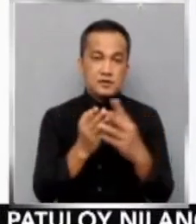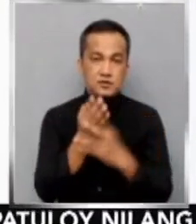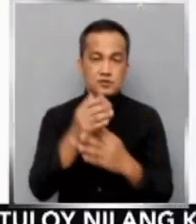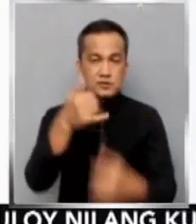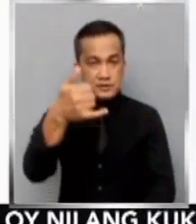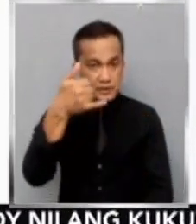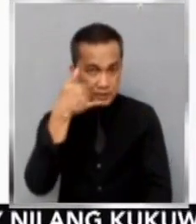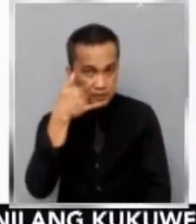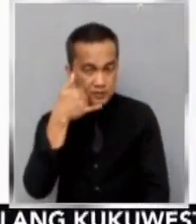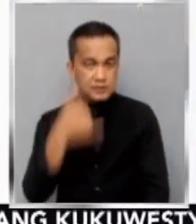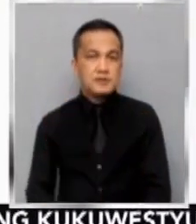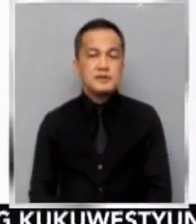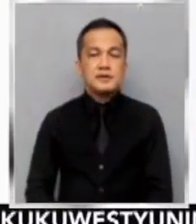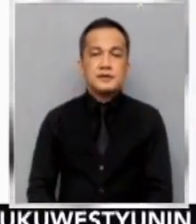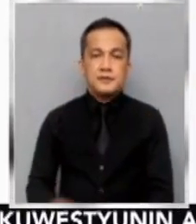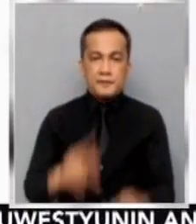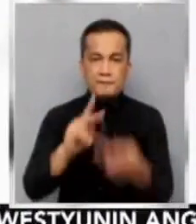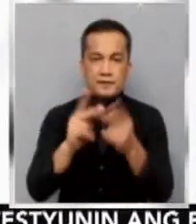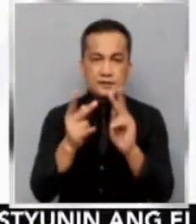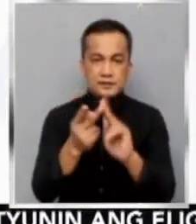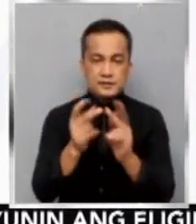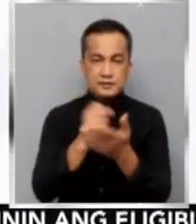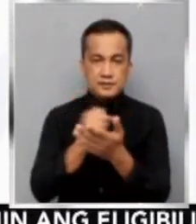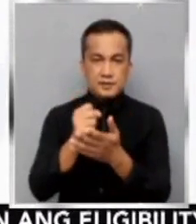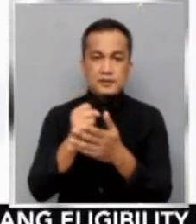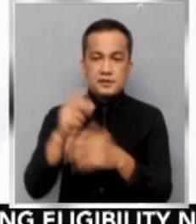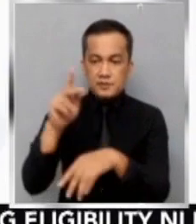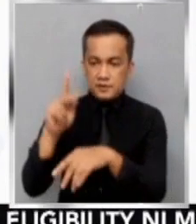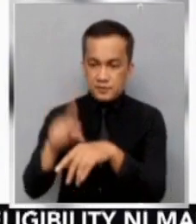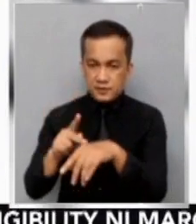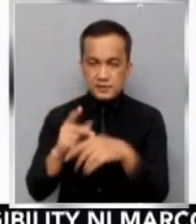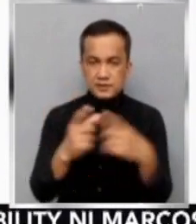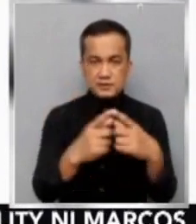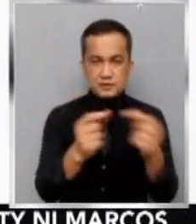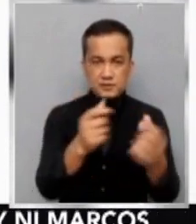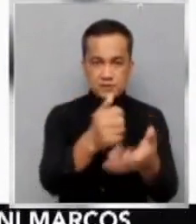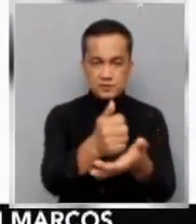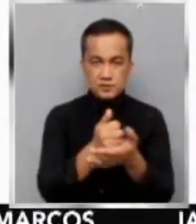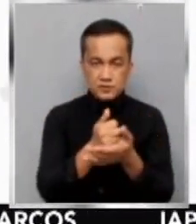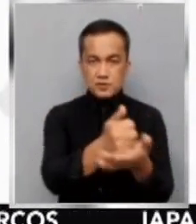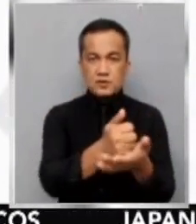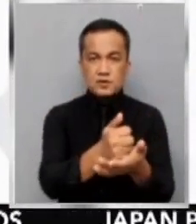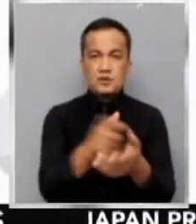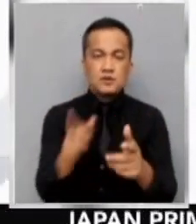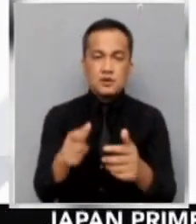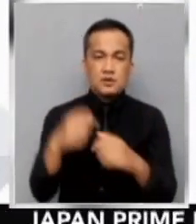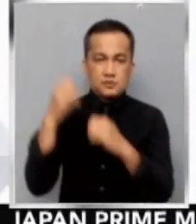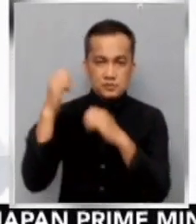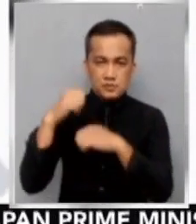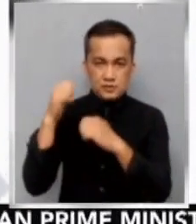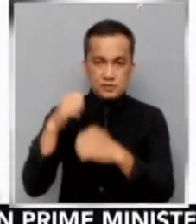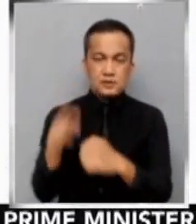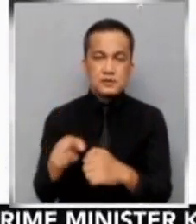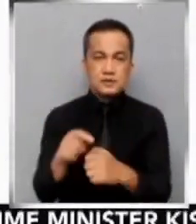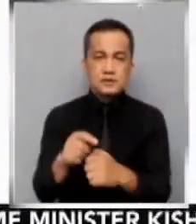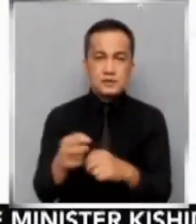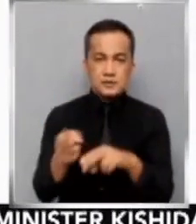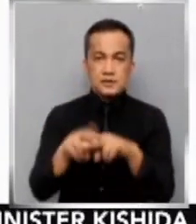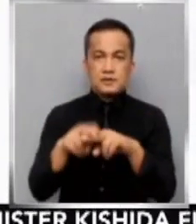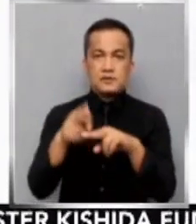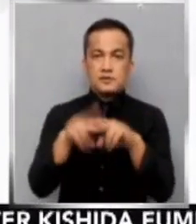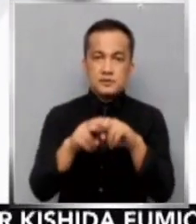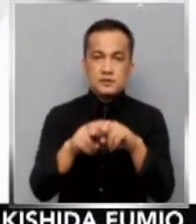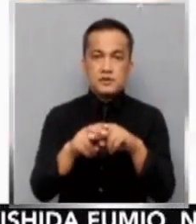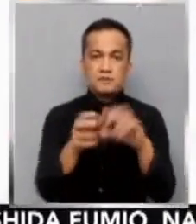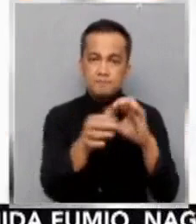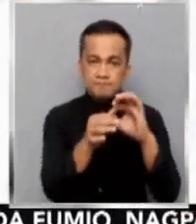Ang partnership daw ng Pilipinas at Japan ay nakatulong sa dalawang bansa kaya umaasa raw siya na madaragdagan pa ang ugnayan ng